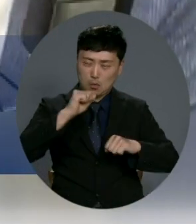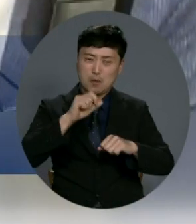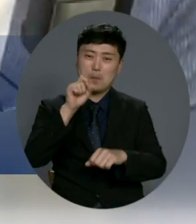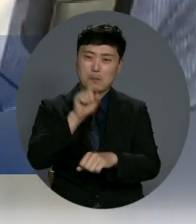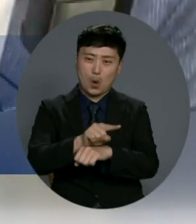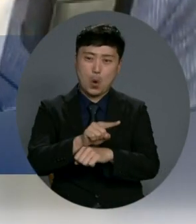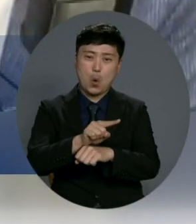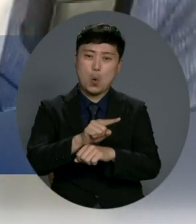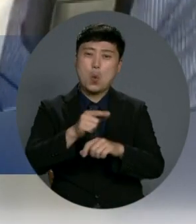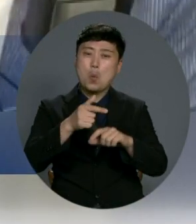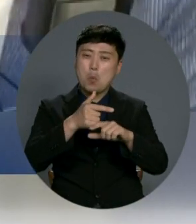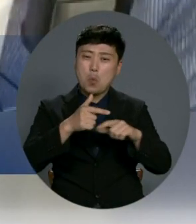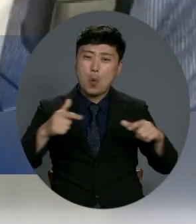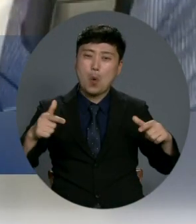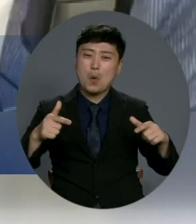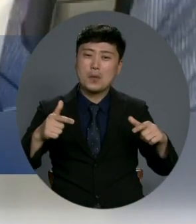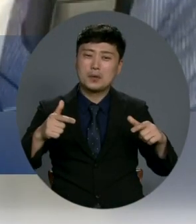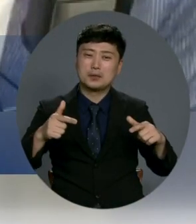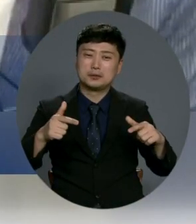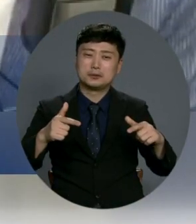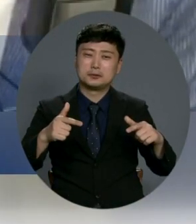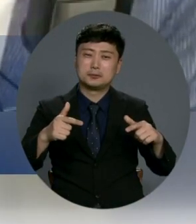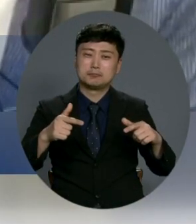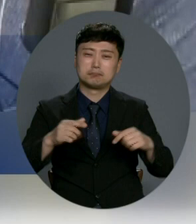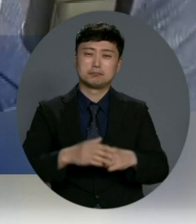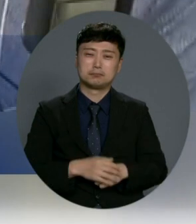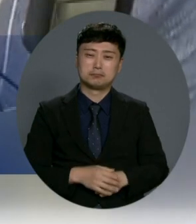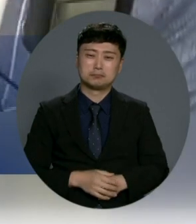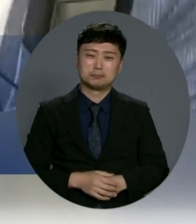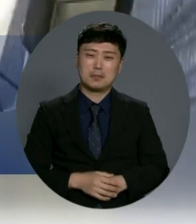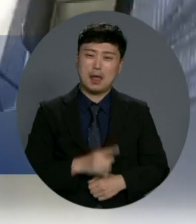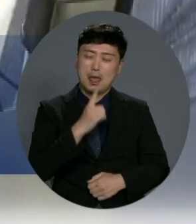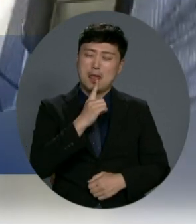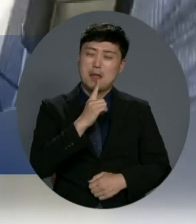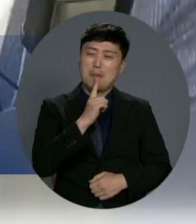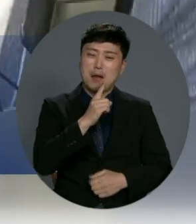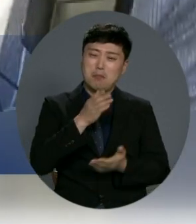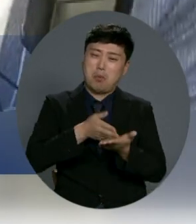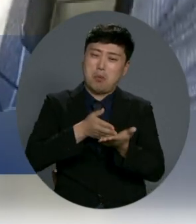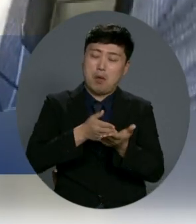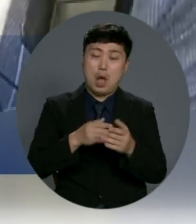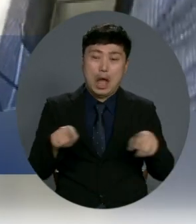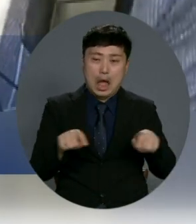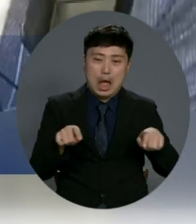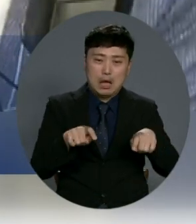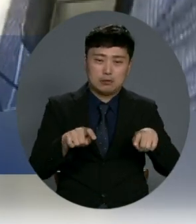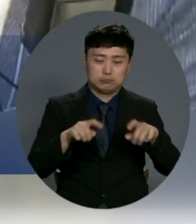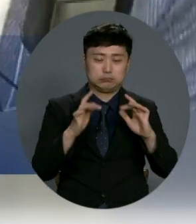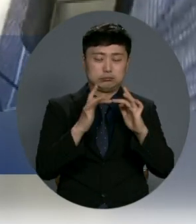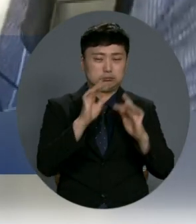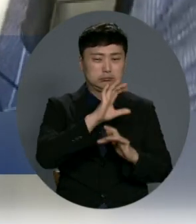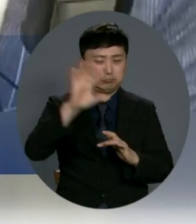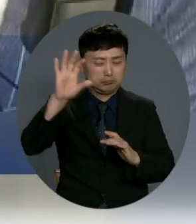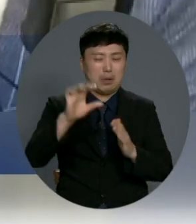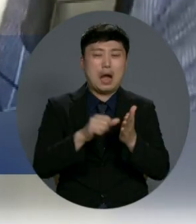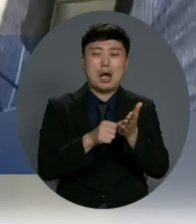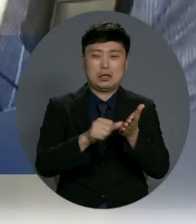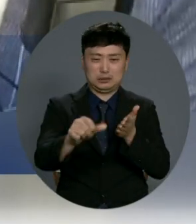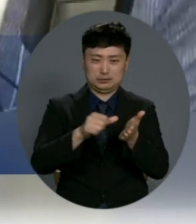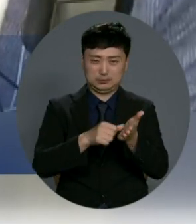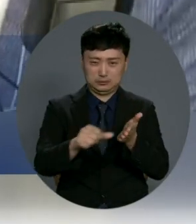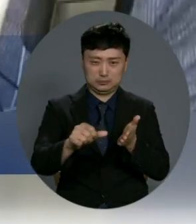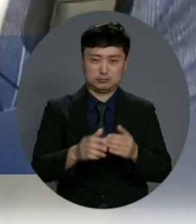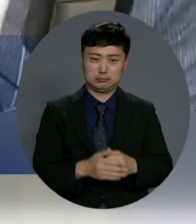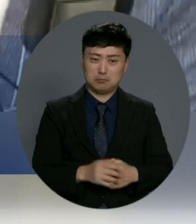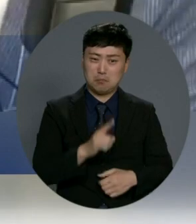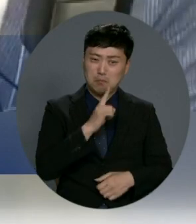좋겠다. 입을 닫아 놓질 못해요. 겁나니까 다 지워버리잖아요. 말은 하고 싶은데